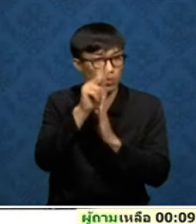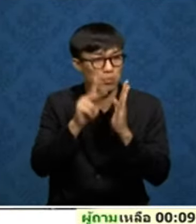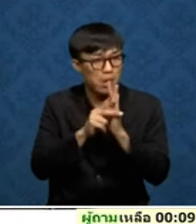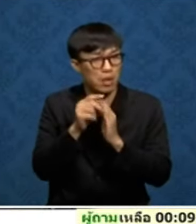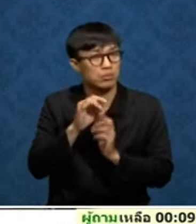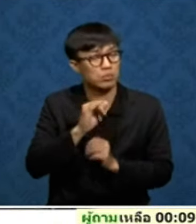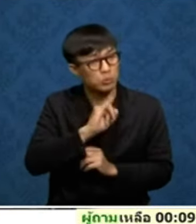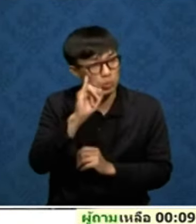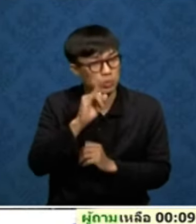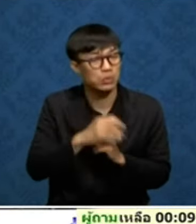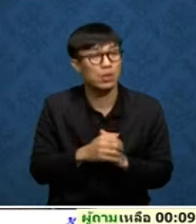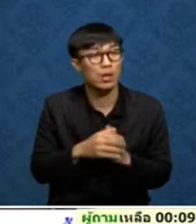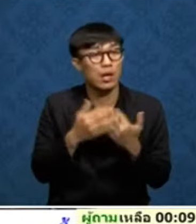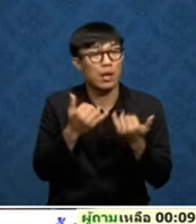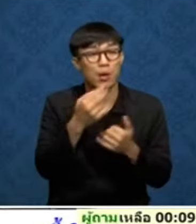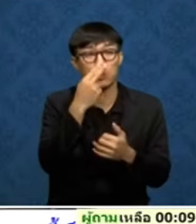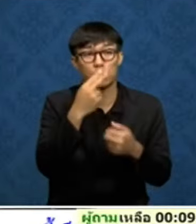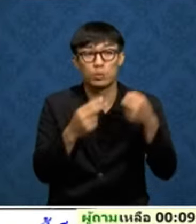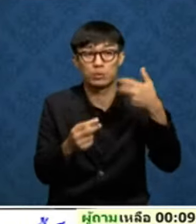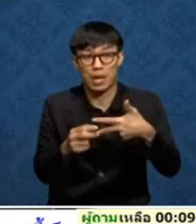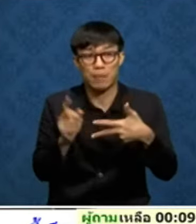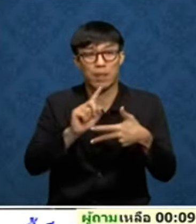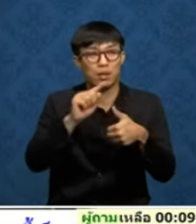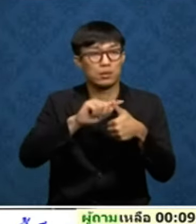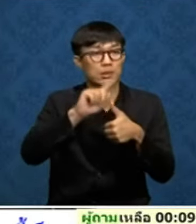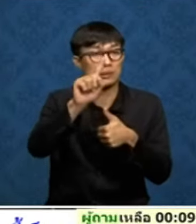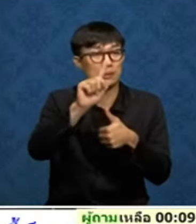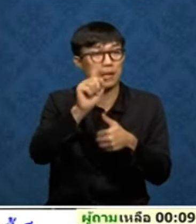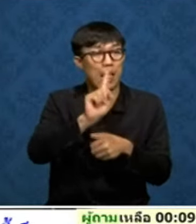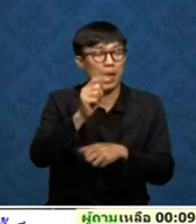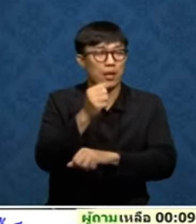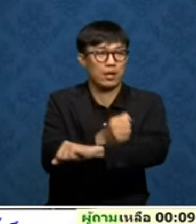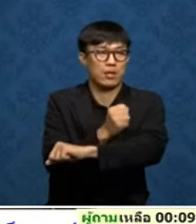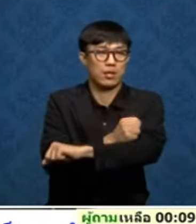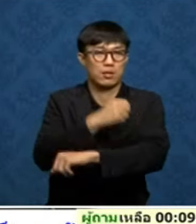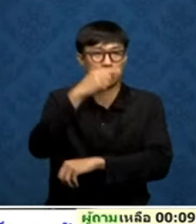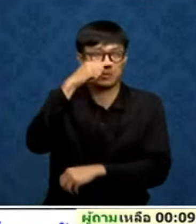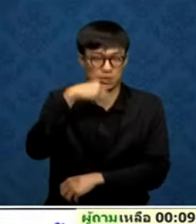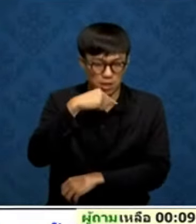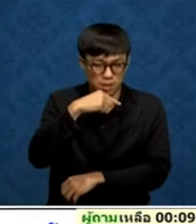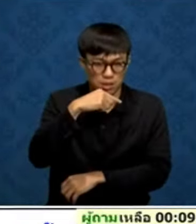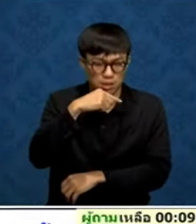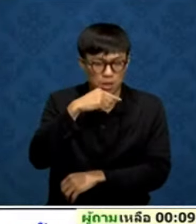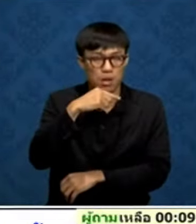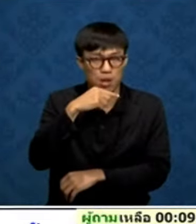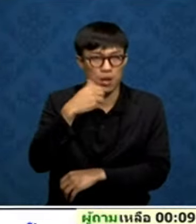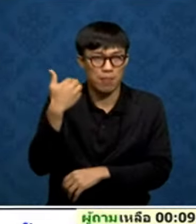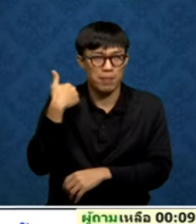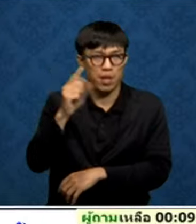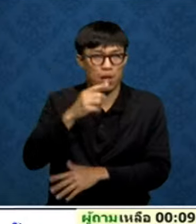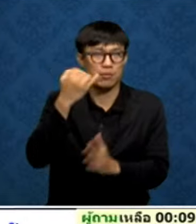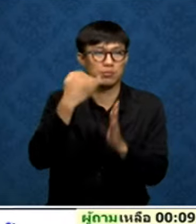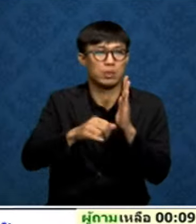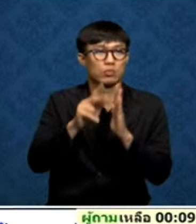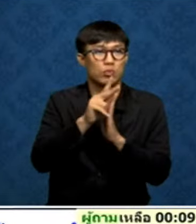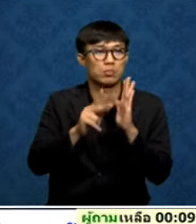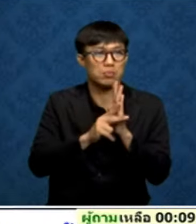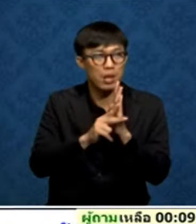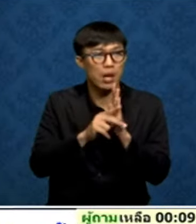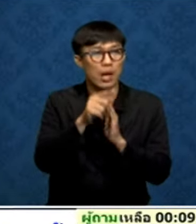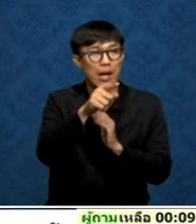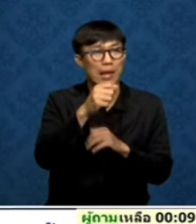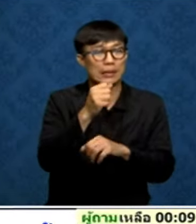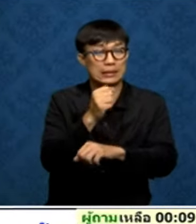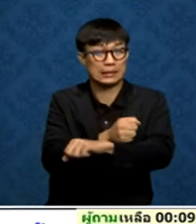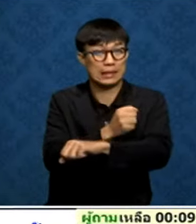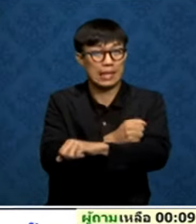3มิติเลยแล้วกันครับมิติแรกคือมิติเรื่องแรงงานครับที่เราเห็นชัดเจนครับว่ามีกระบวนการการทำที่ผิดกฎหมายนะครับอย่างที่ผมเกริ่นไปก่อนหน้านี้ครับแรงง